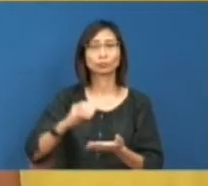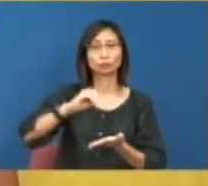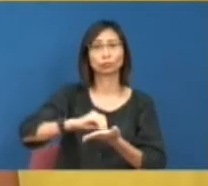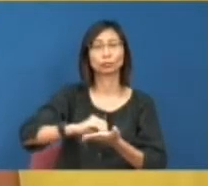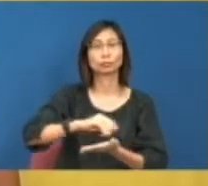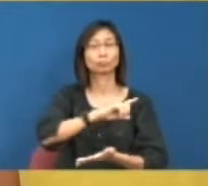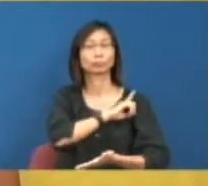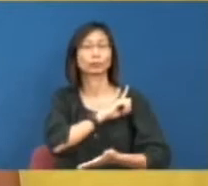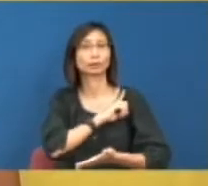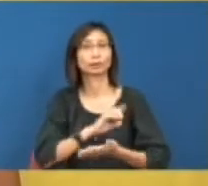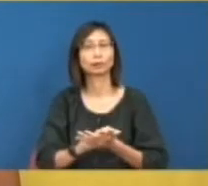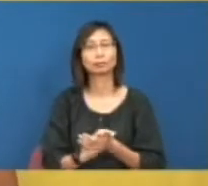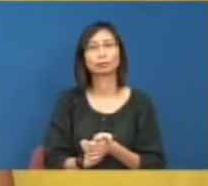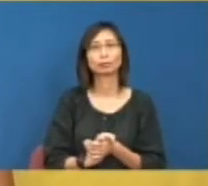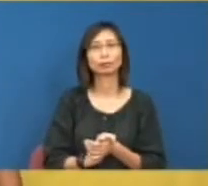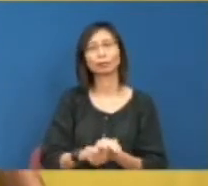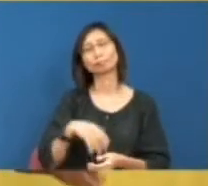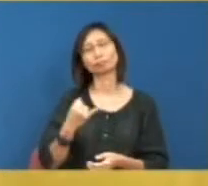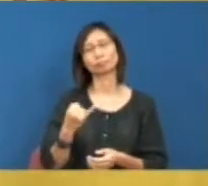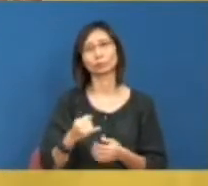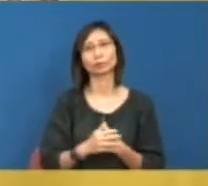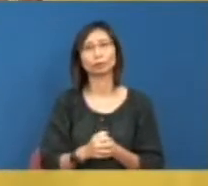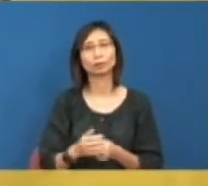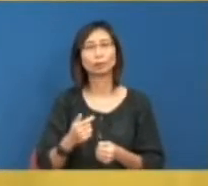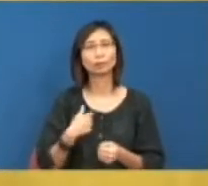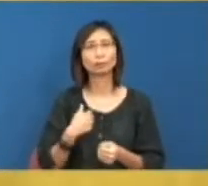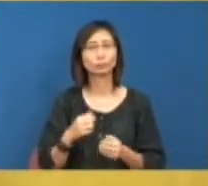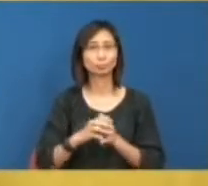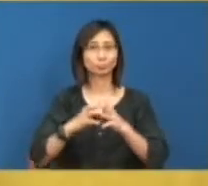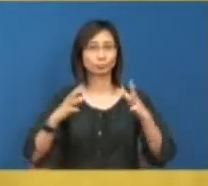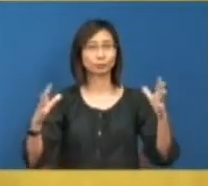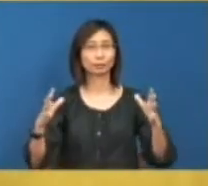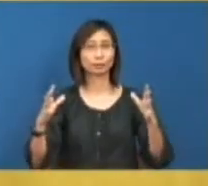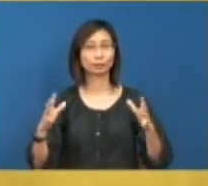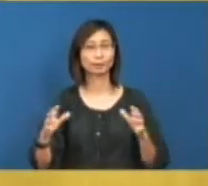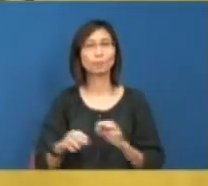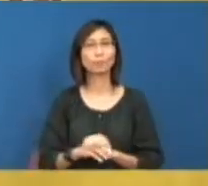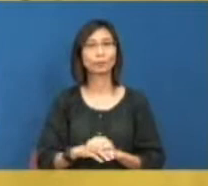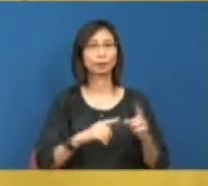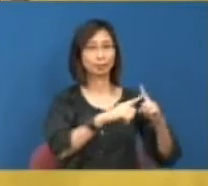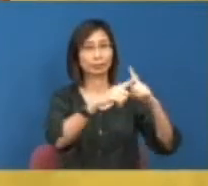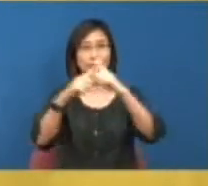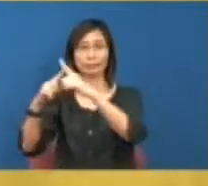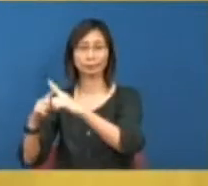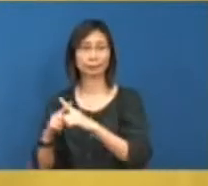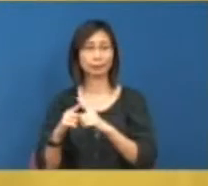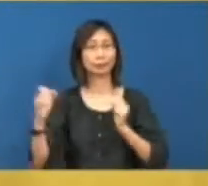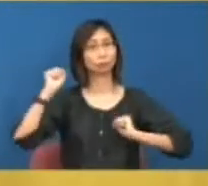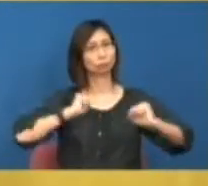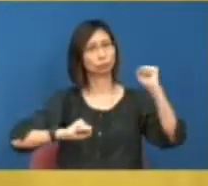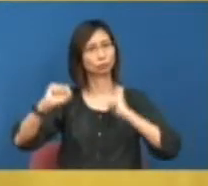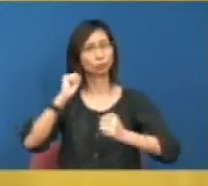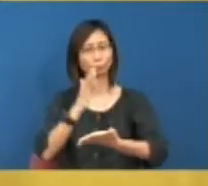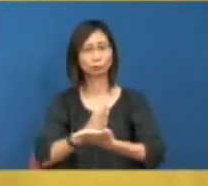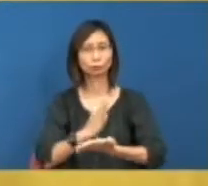不用這樣做的，是不是？所以我覺得 大致上面你要看個群眾運動，就是群眾運動裏面不同部分的人